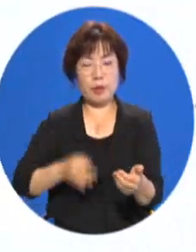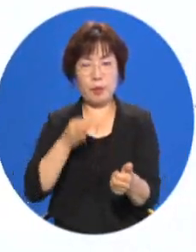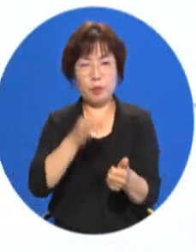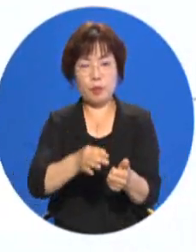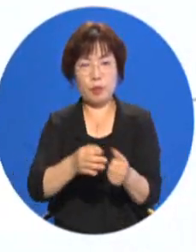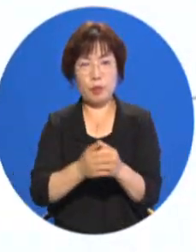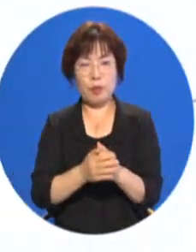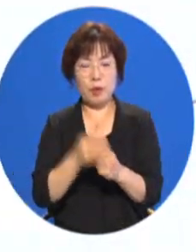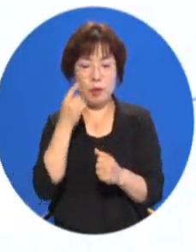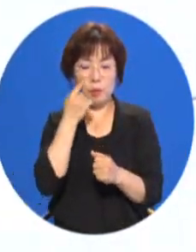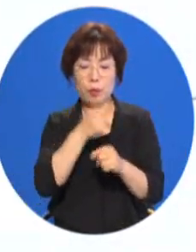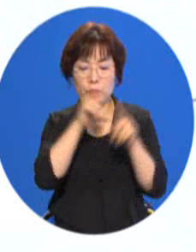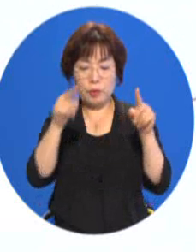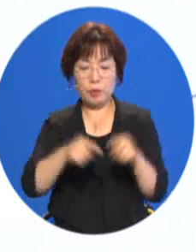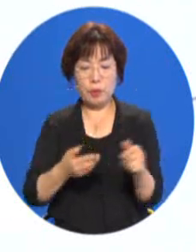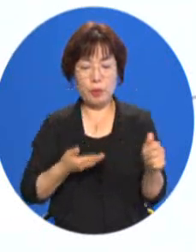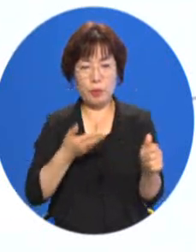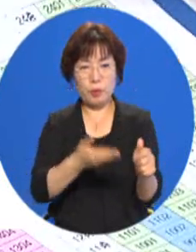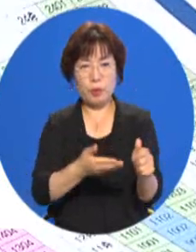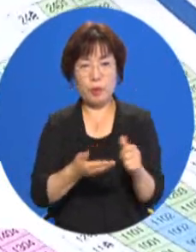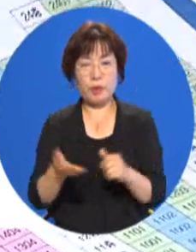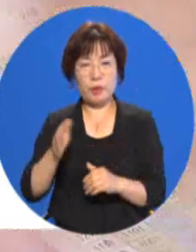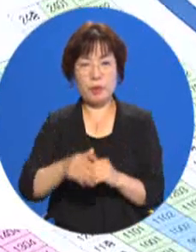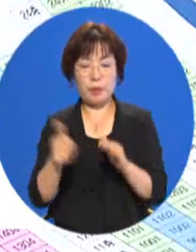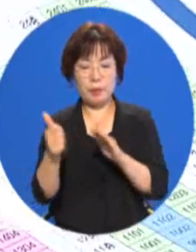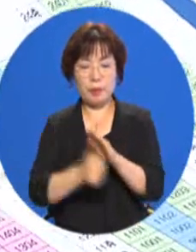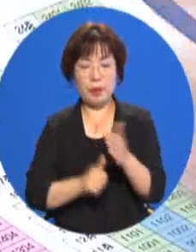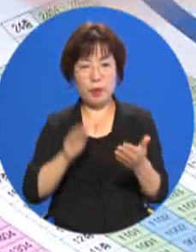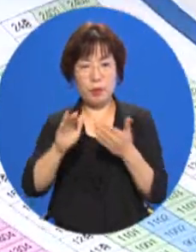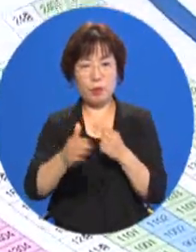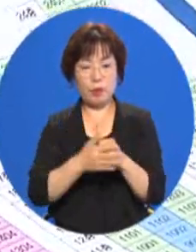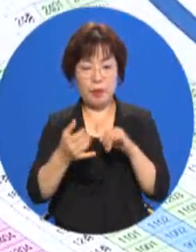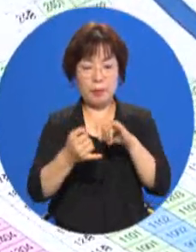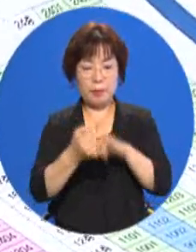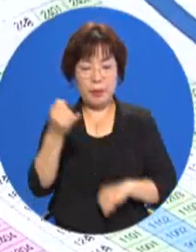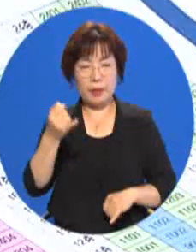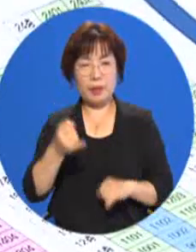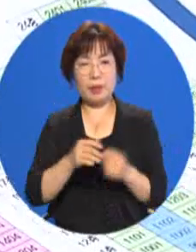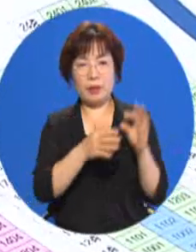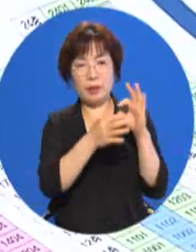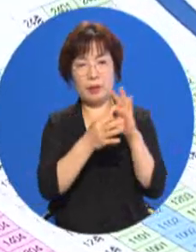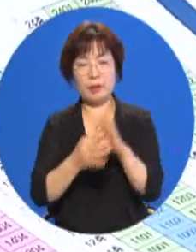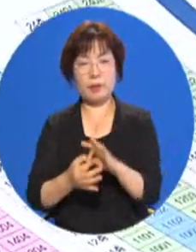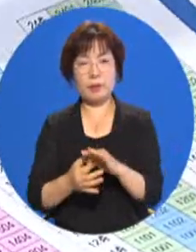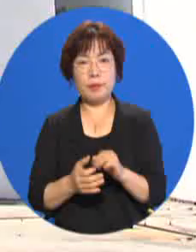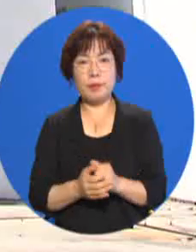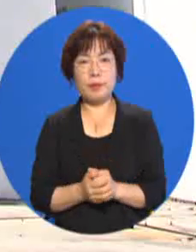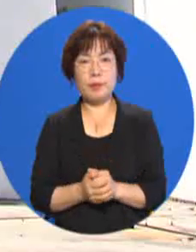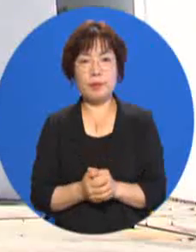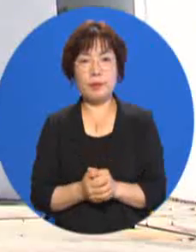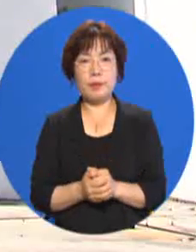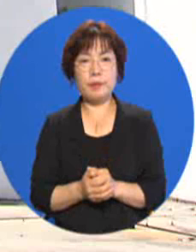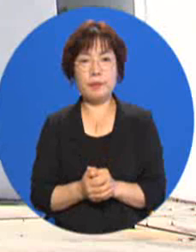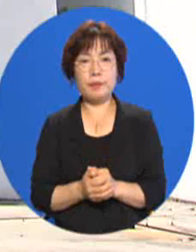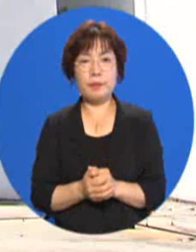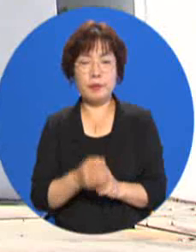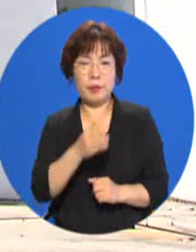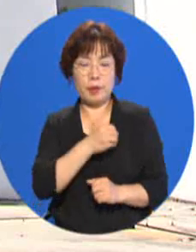돌려주겠다며 보증서까지 발행했지만 패소 이후에도 약속은 지켜지지 않았습니다.